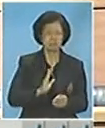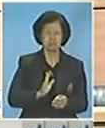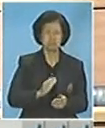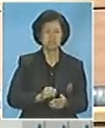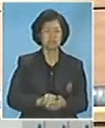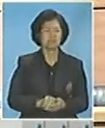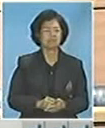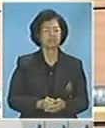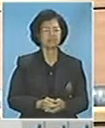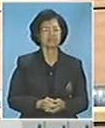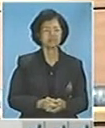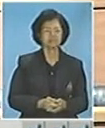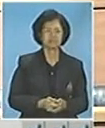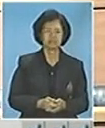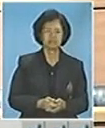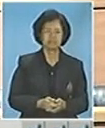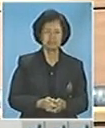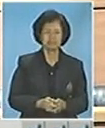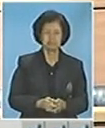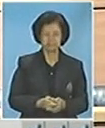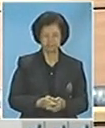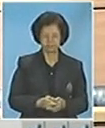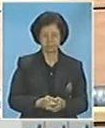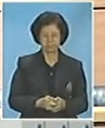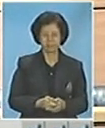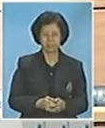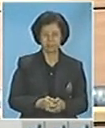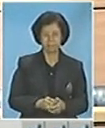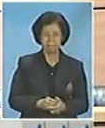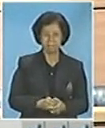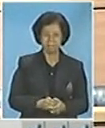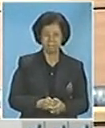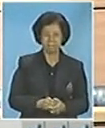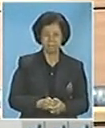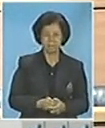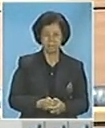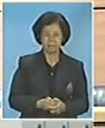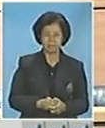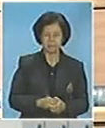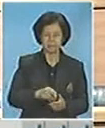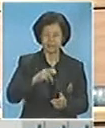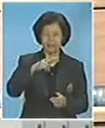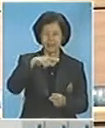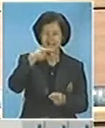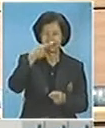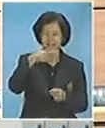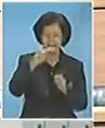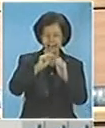ท่านประธานที่เคารพไม่ว่าจะเป็นการเรียกอำเภอหาดใหญ่ว่าจังหวัดหาด